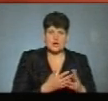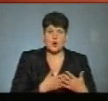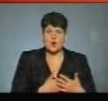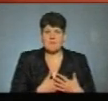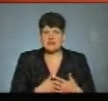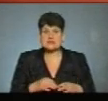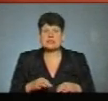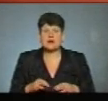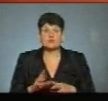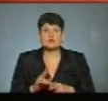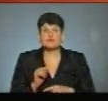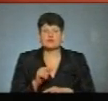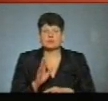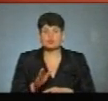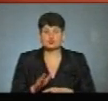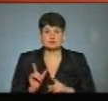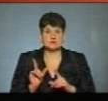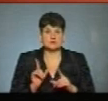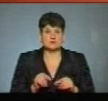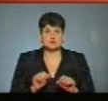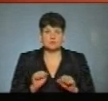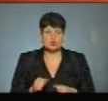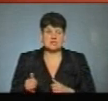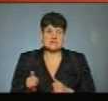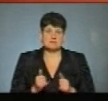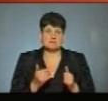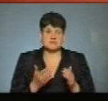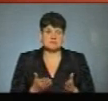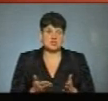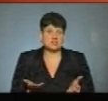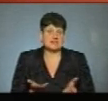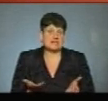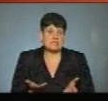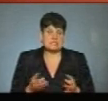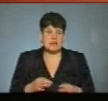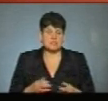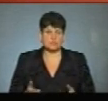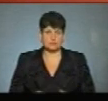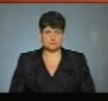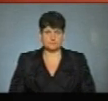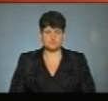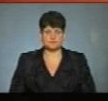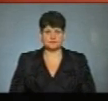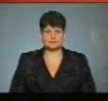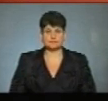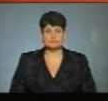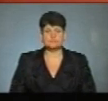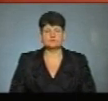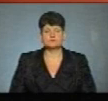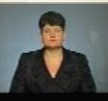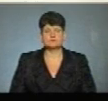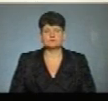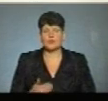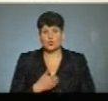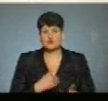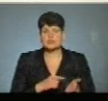живуть в селах. Щодо громадського транспорту, як вони будуть добиратися, чи можна забезпечити якийсь громадський транспорт?